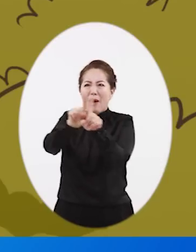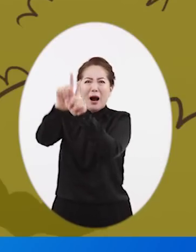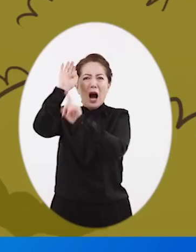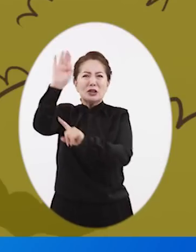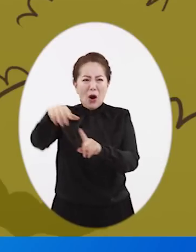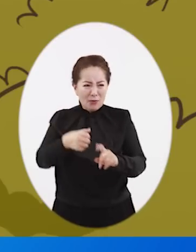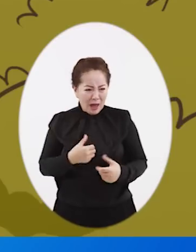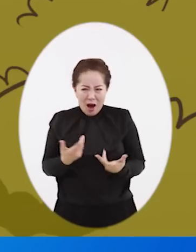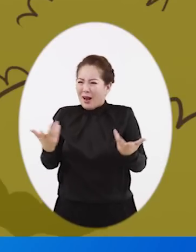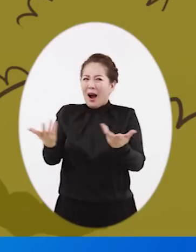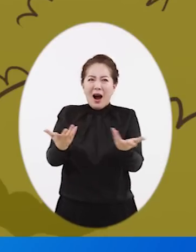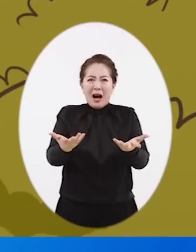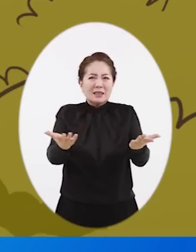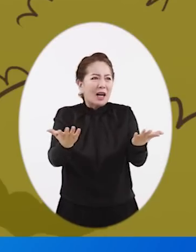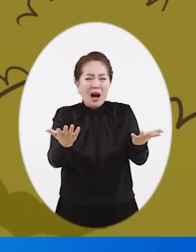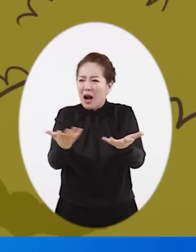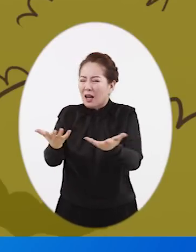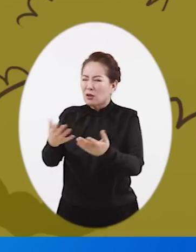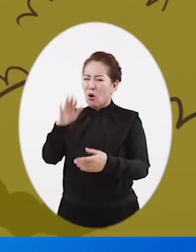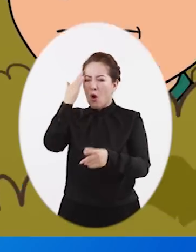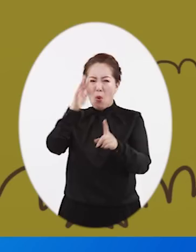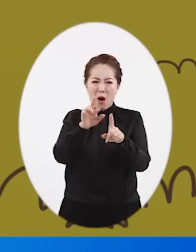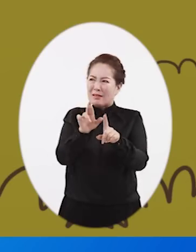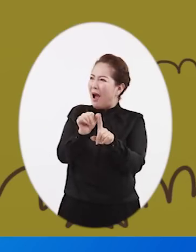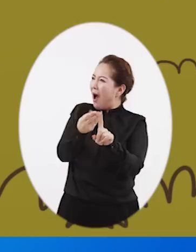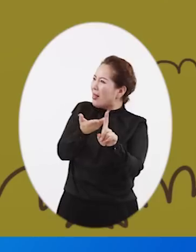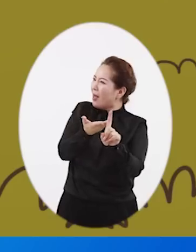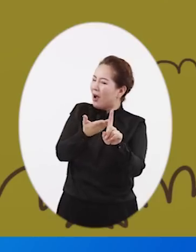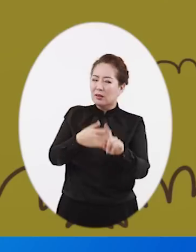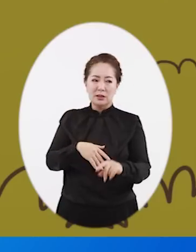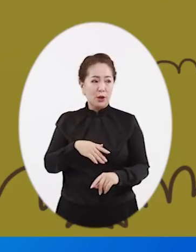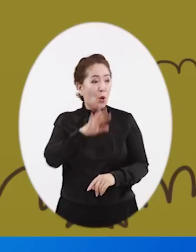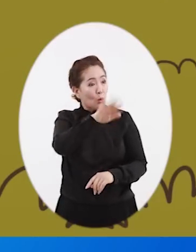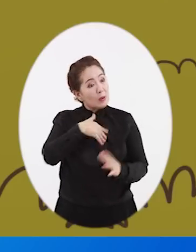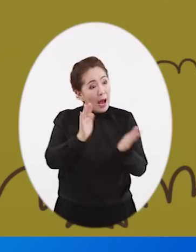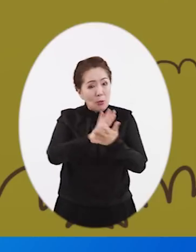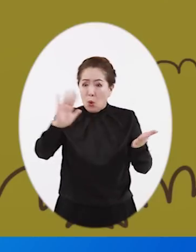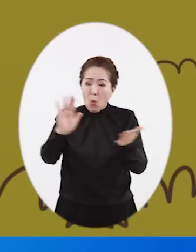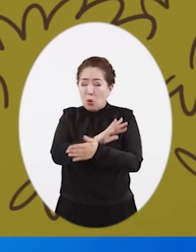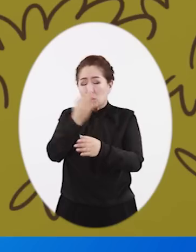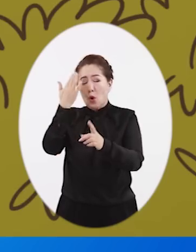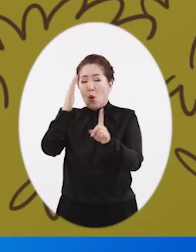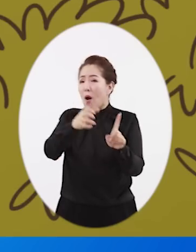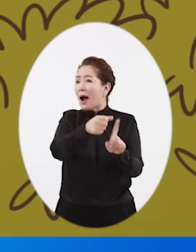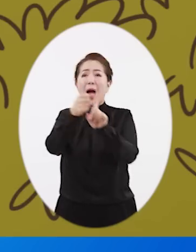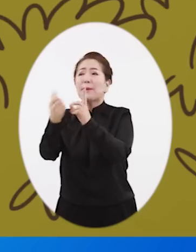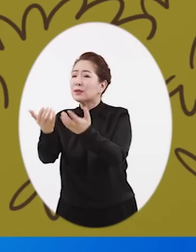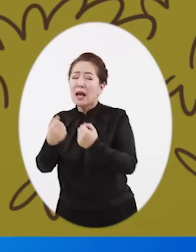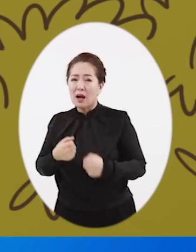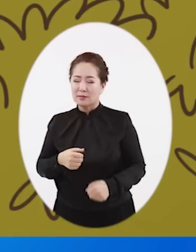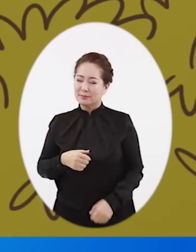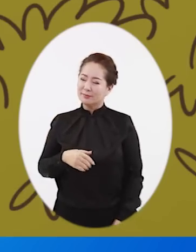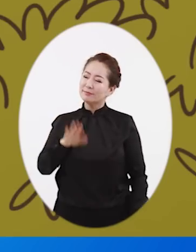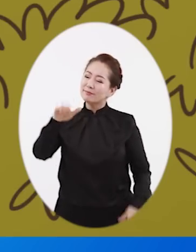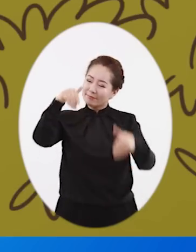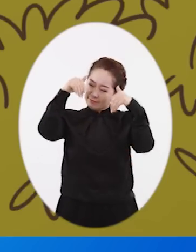хаашаа явж байгаа юм болоо? Одоо өвөө маань яадаг бол? Хүй бүгдээрээ тэгвэл бушуухаа очиж өвөг аврий.